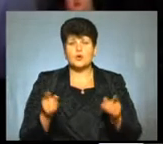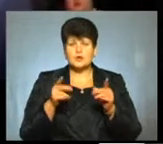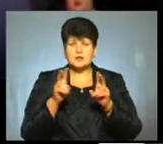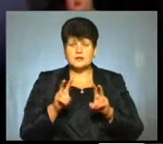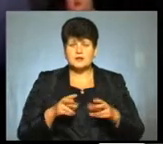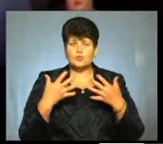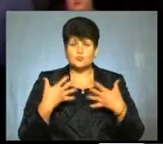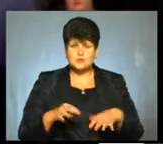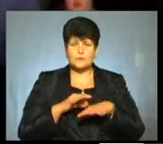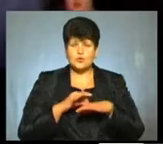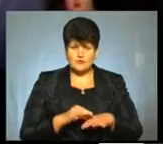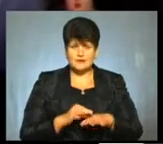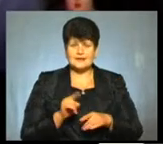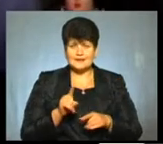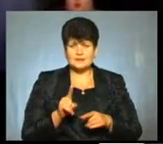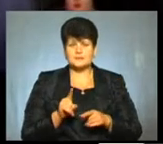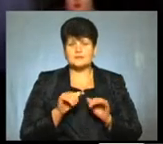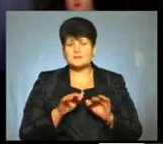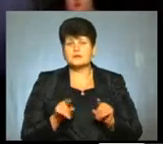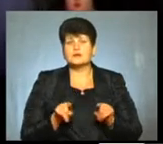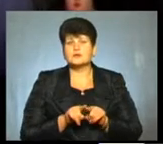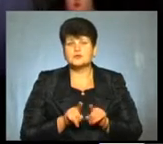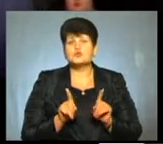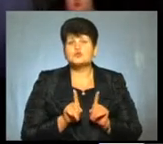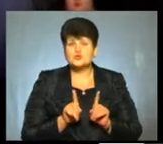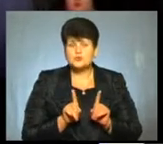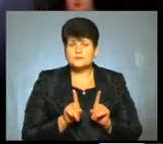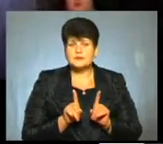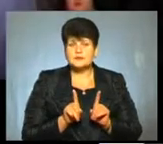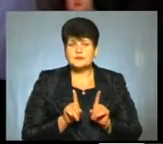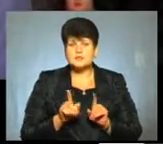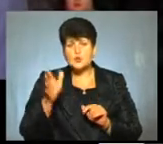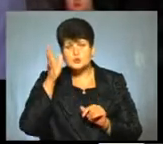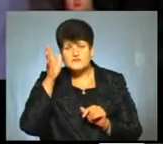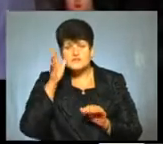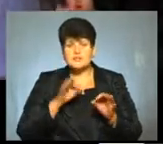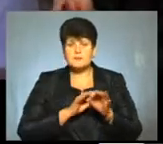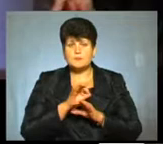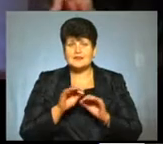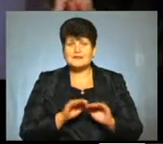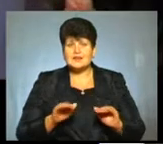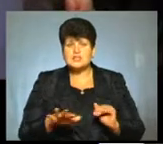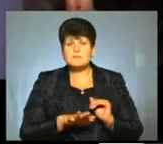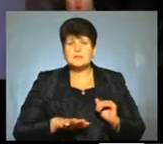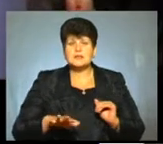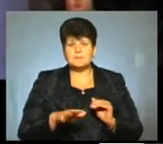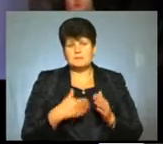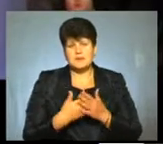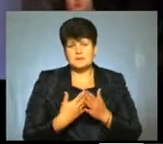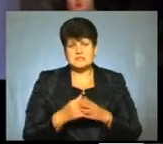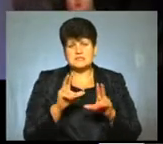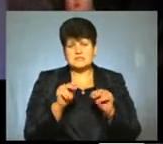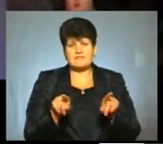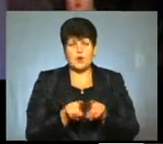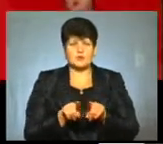Короткий аналіз уже проведений, і тенденція така, що із освітніми проектами, із дитячими майданчиками